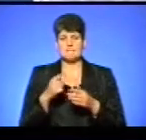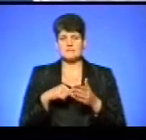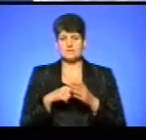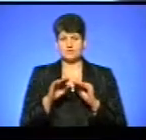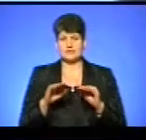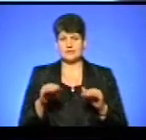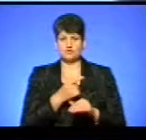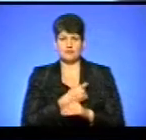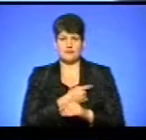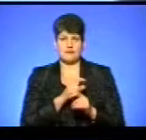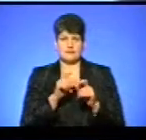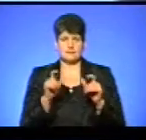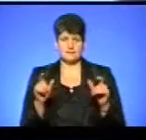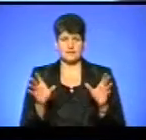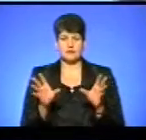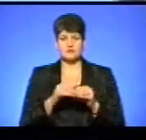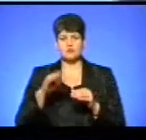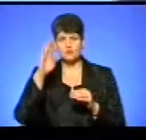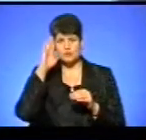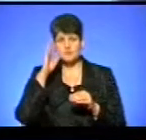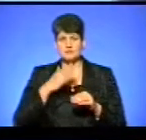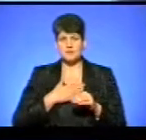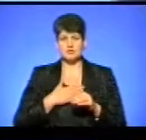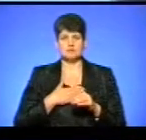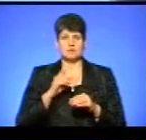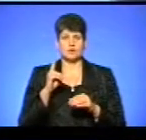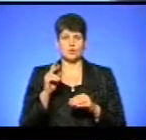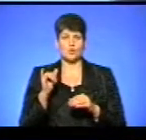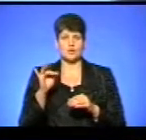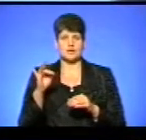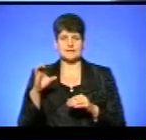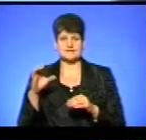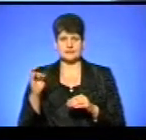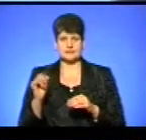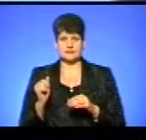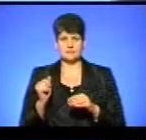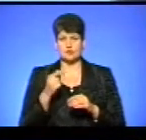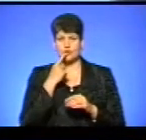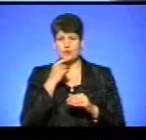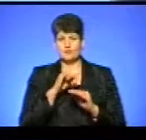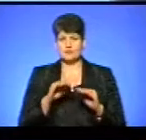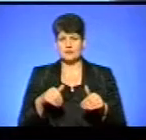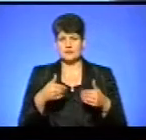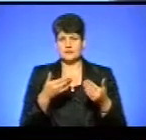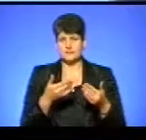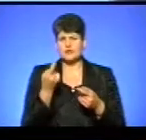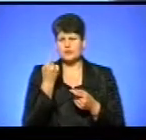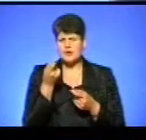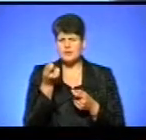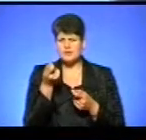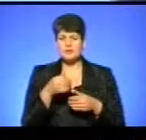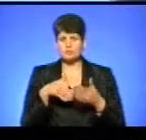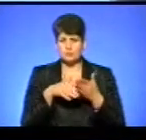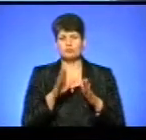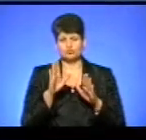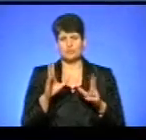лікарні. Разом з хлопцями, з нашими курсантами, кров діткам. Якщо хоч краплинка допоможе, ми вже